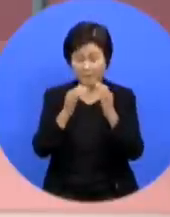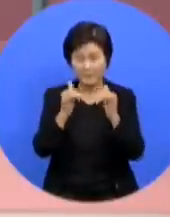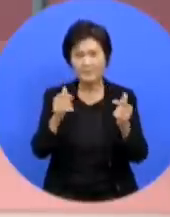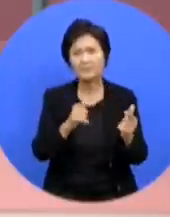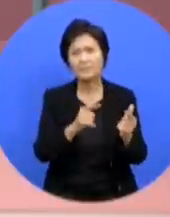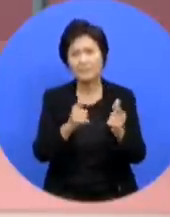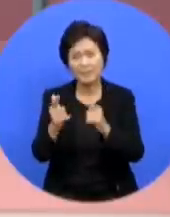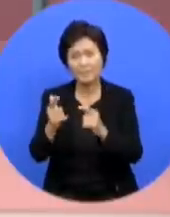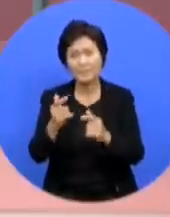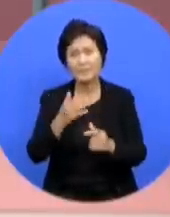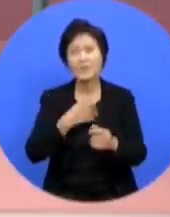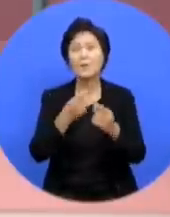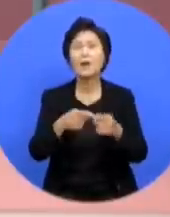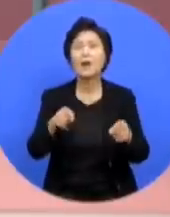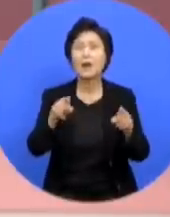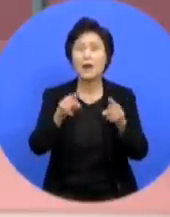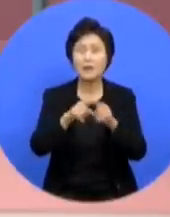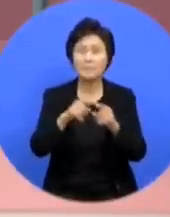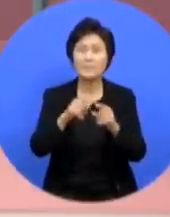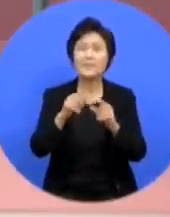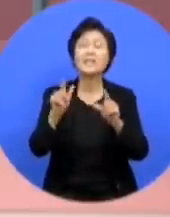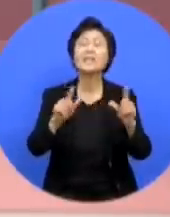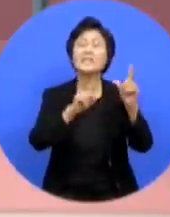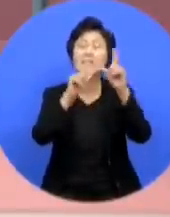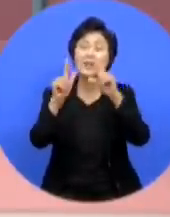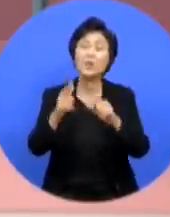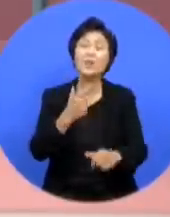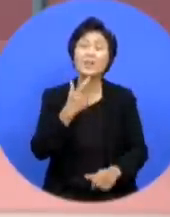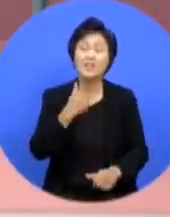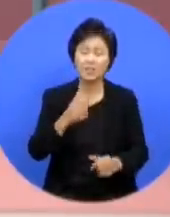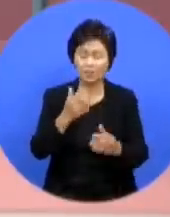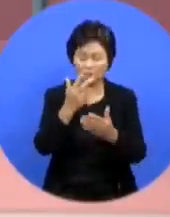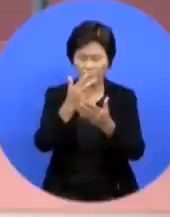저와 함께 했던 주의 백성들